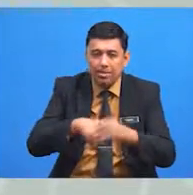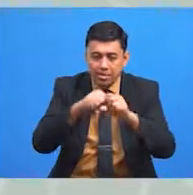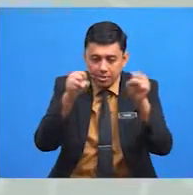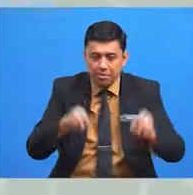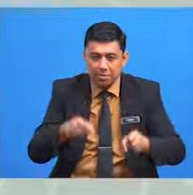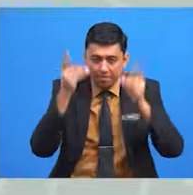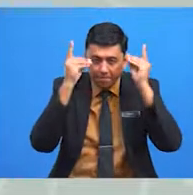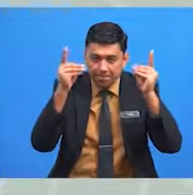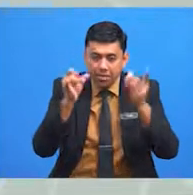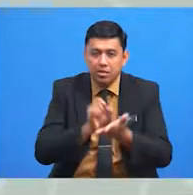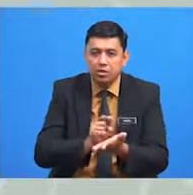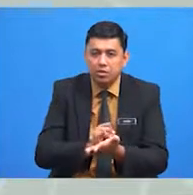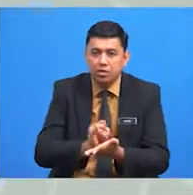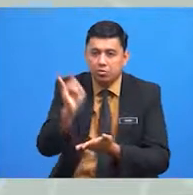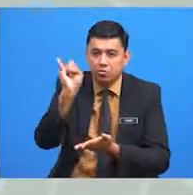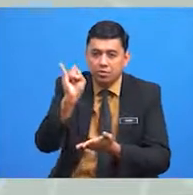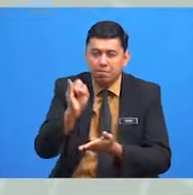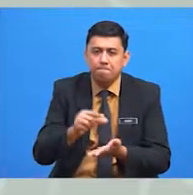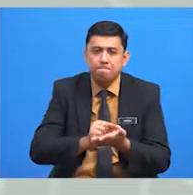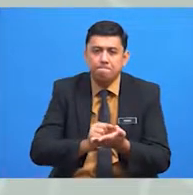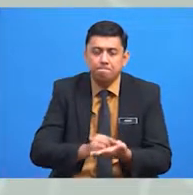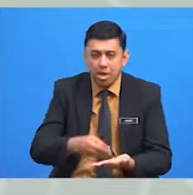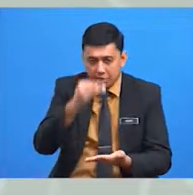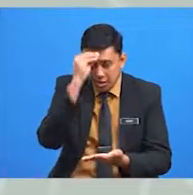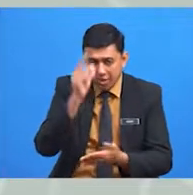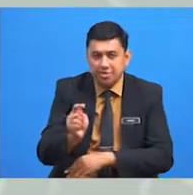dan institusi pengajian tinggi.